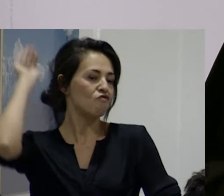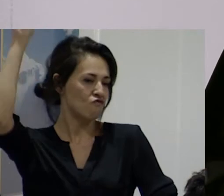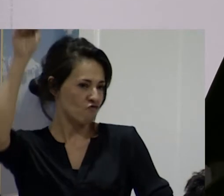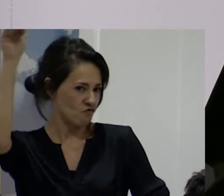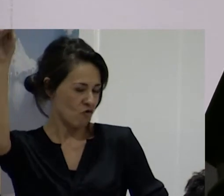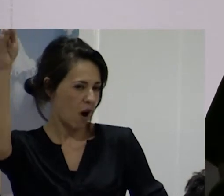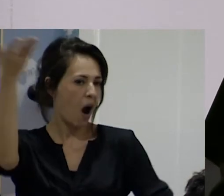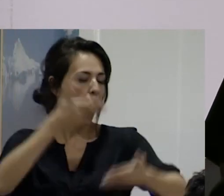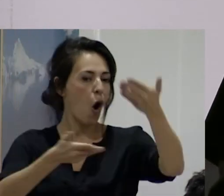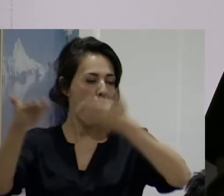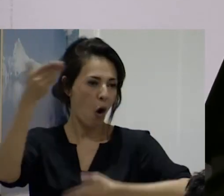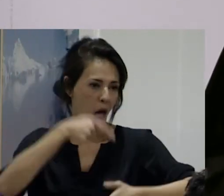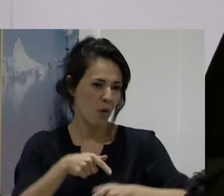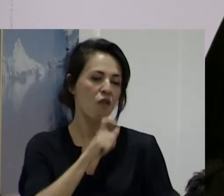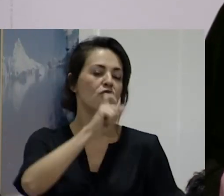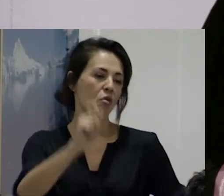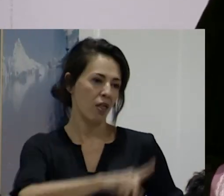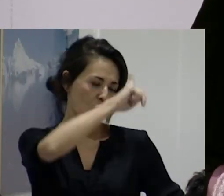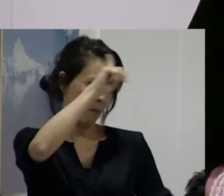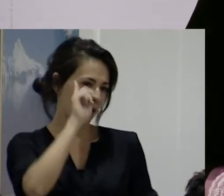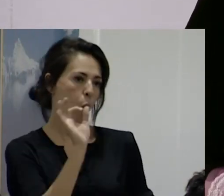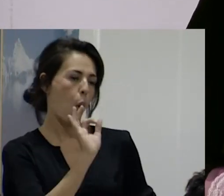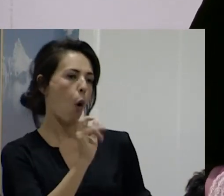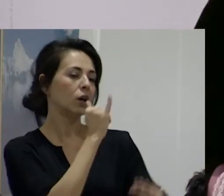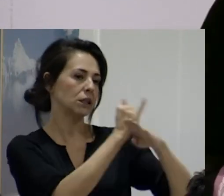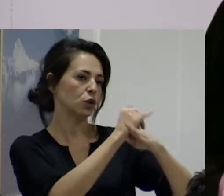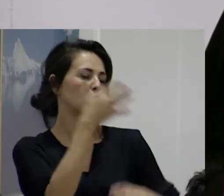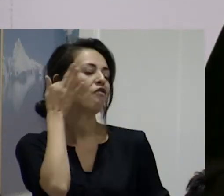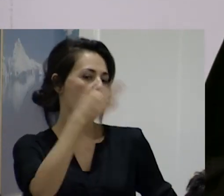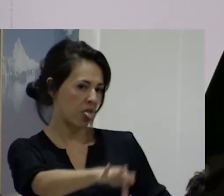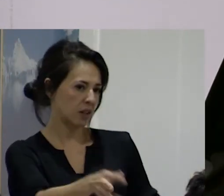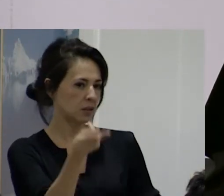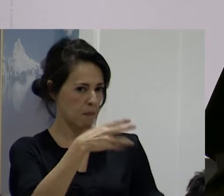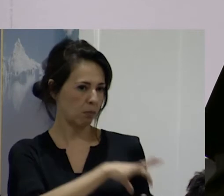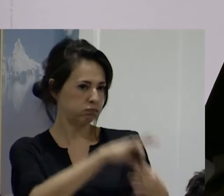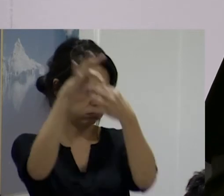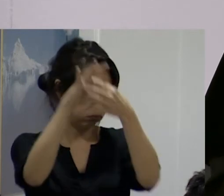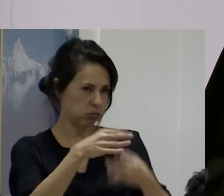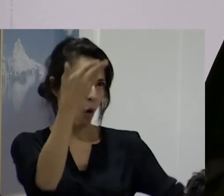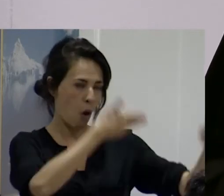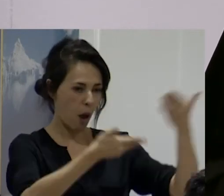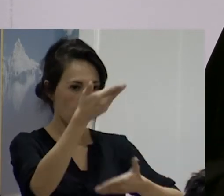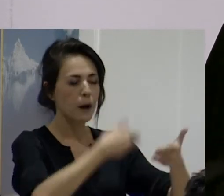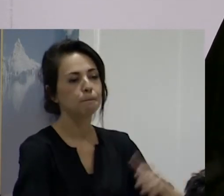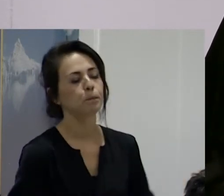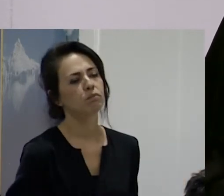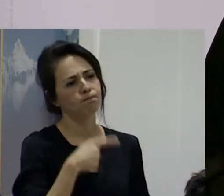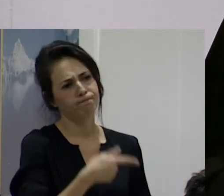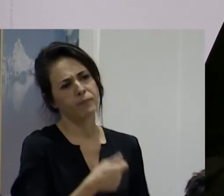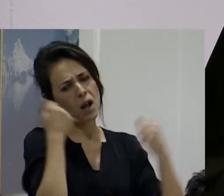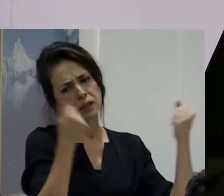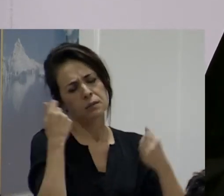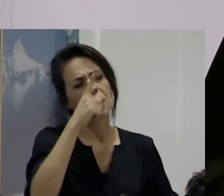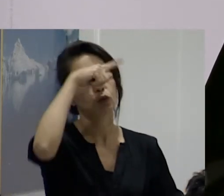com ara la Fundació Japó Madrid o l'Institut Francès. En tercer lloc, estem impulsant activitats culturals